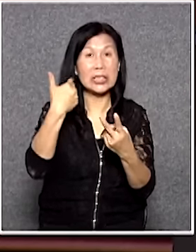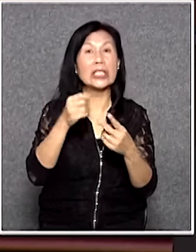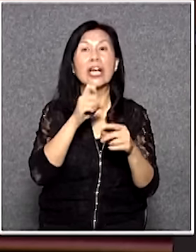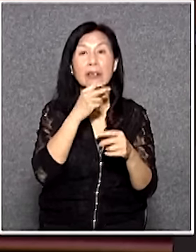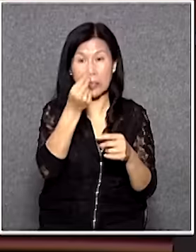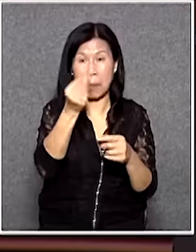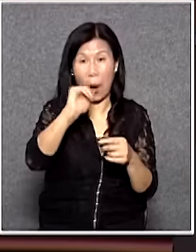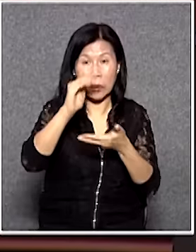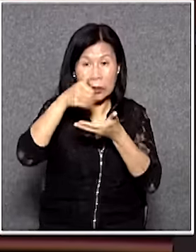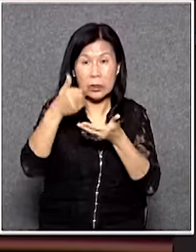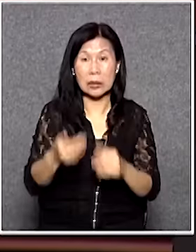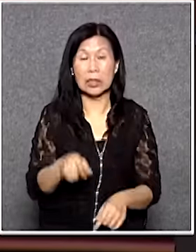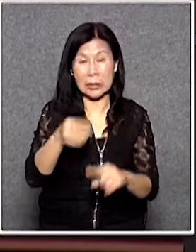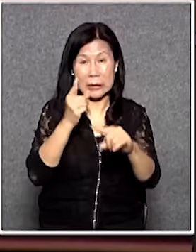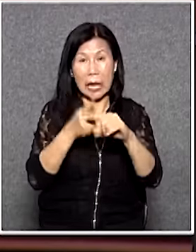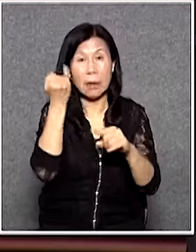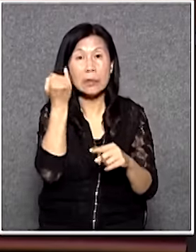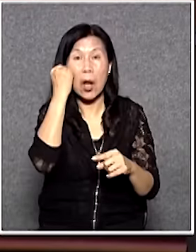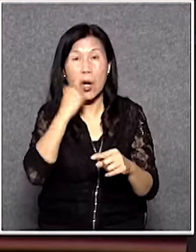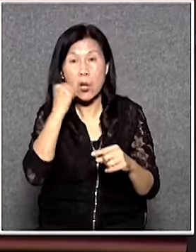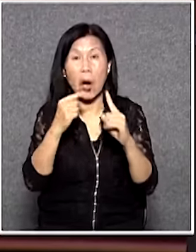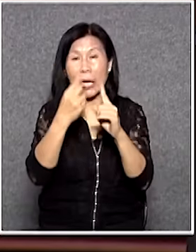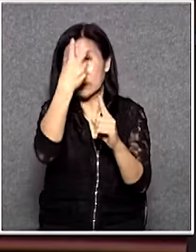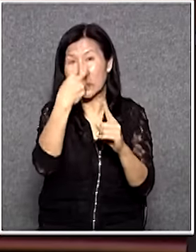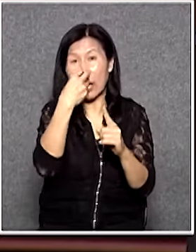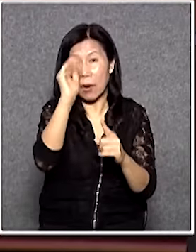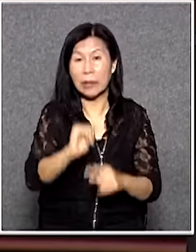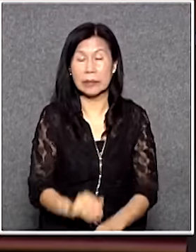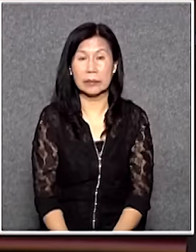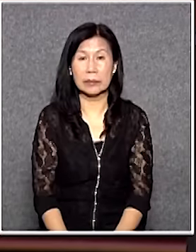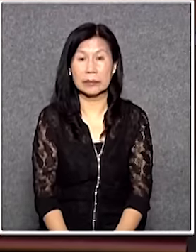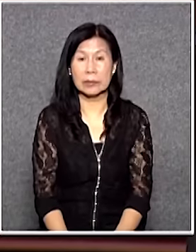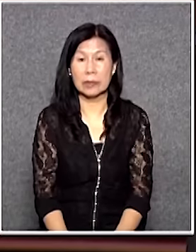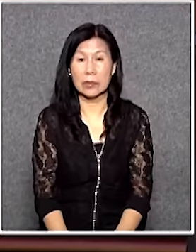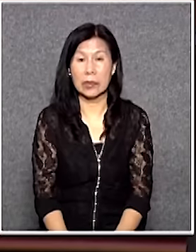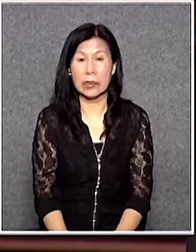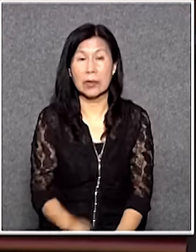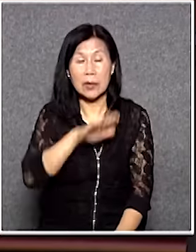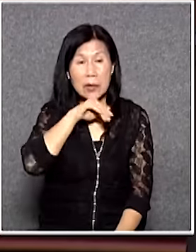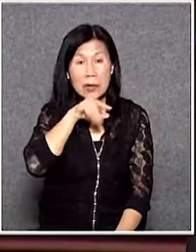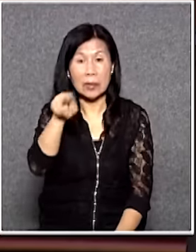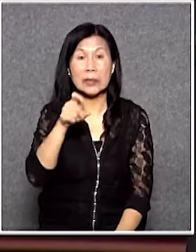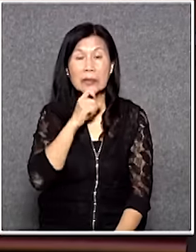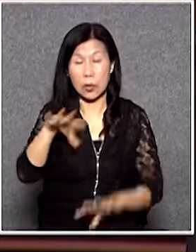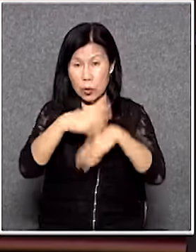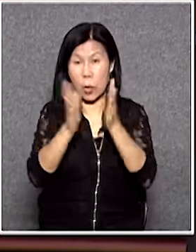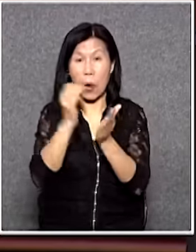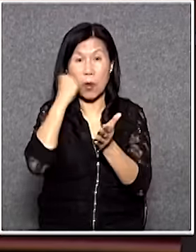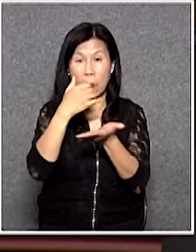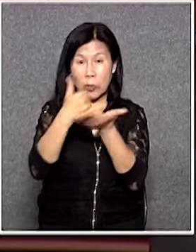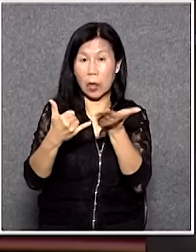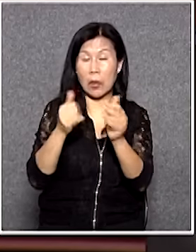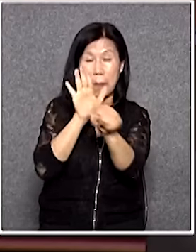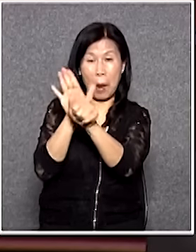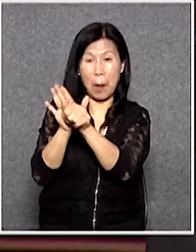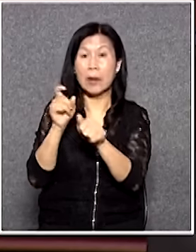乜你哋係冇辦法理解到啲老人家嗰種痛苦噶嘛？啱唔啱啊？咁啊，如果你有個全民退休保障，政府要承擔個責